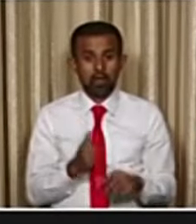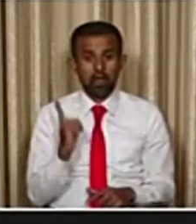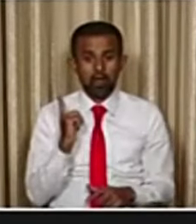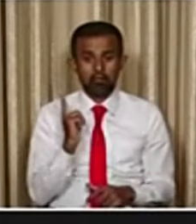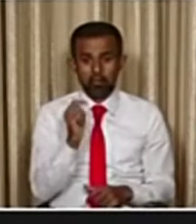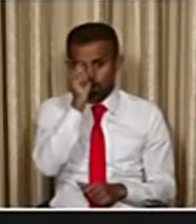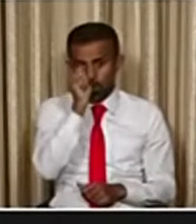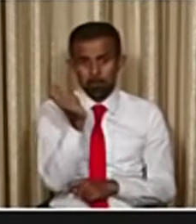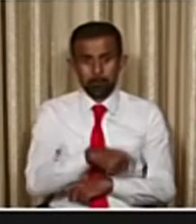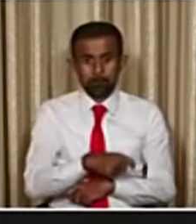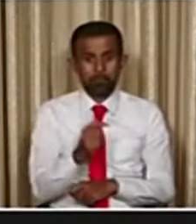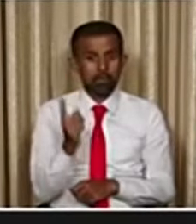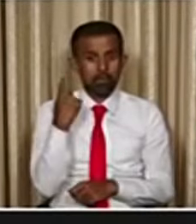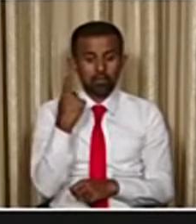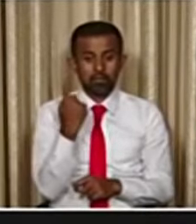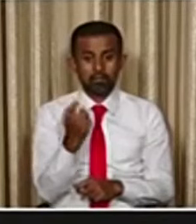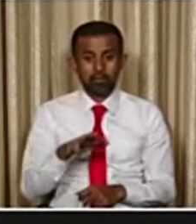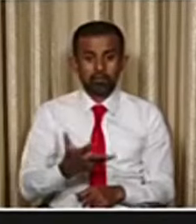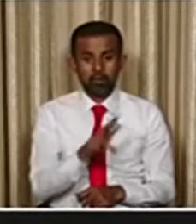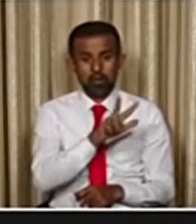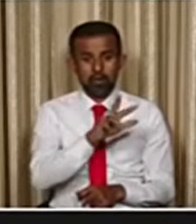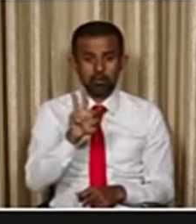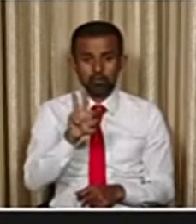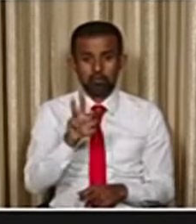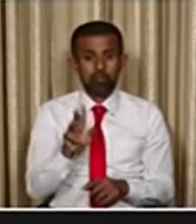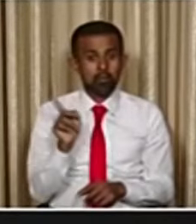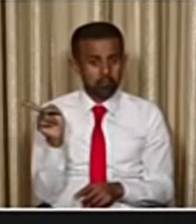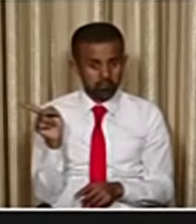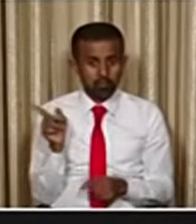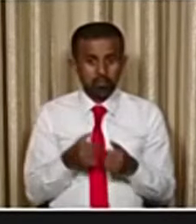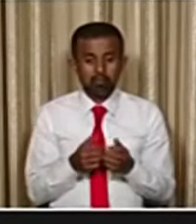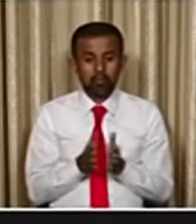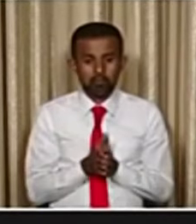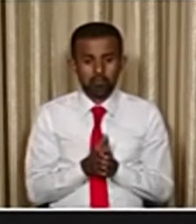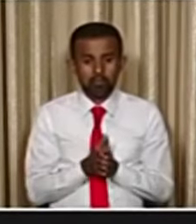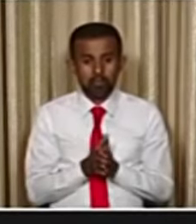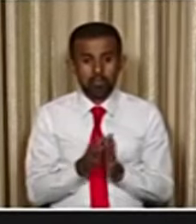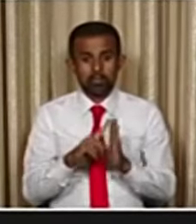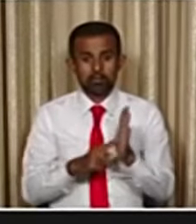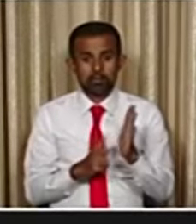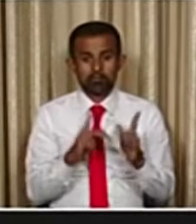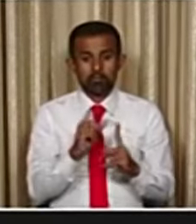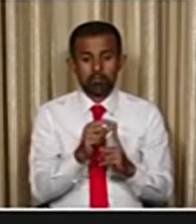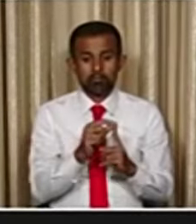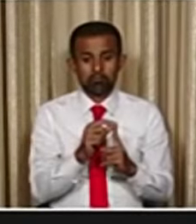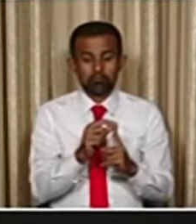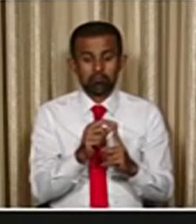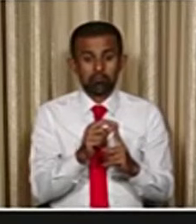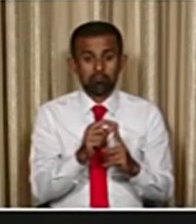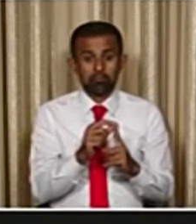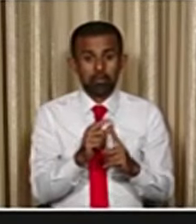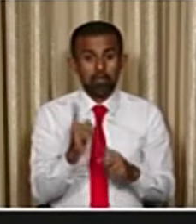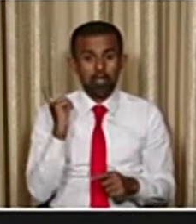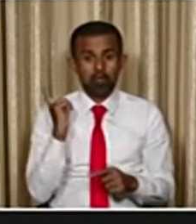හමුදා කුමන්ත්‍රණයකට. එදා 1983 මේ අය තමන්ගේ JVP හිතවාදී දරුව